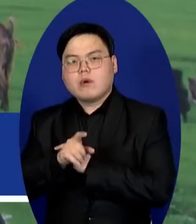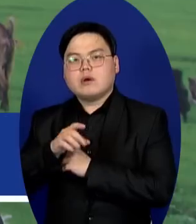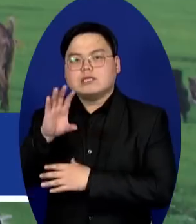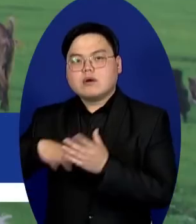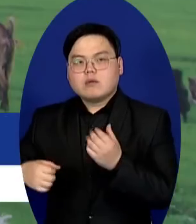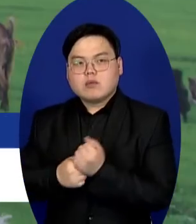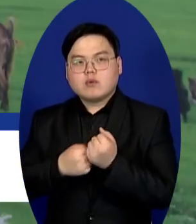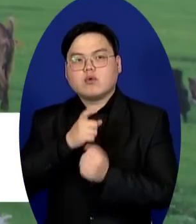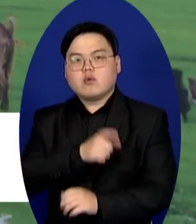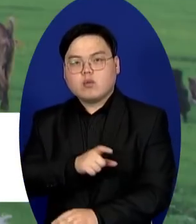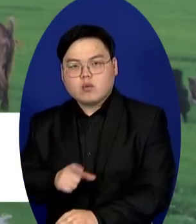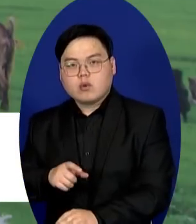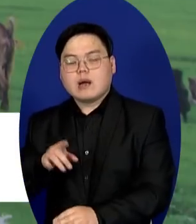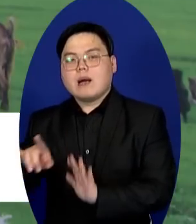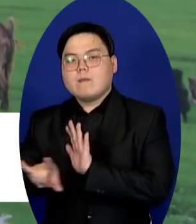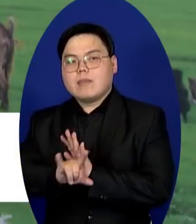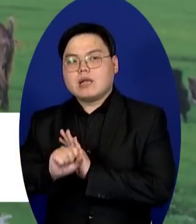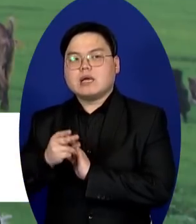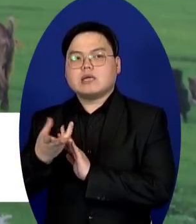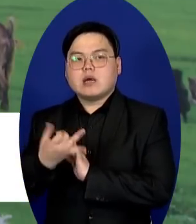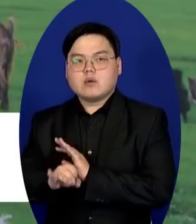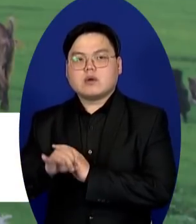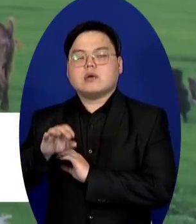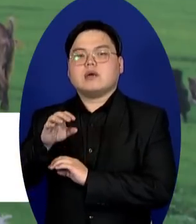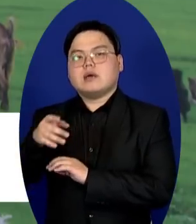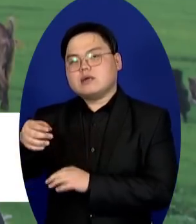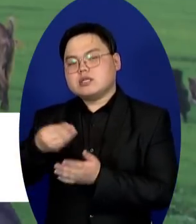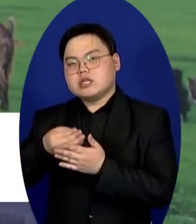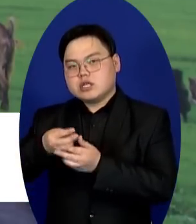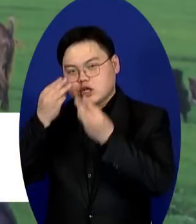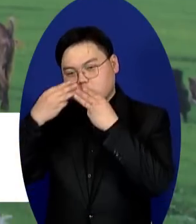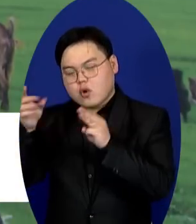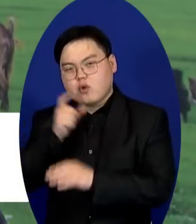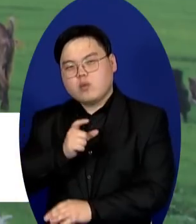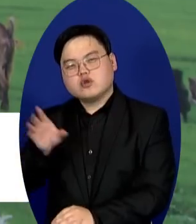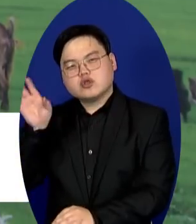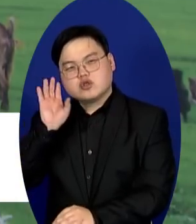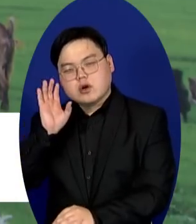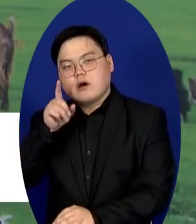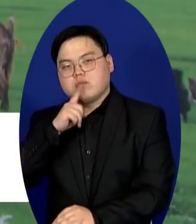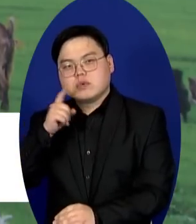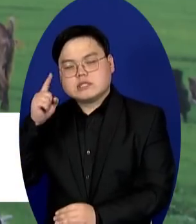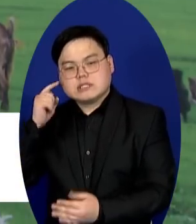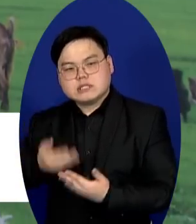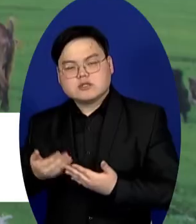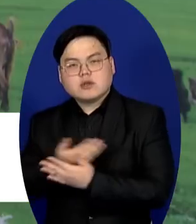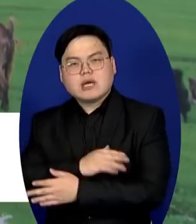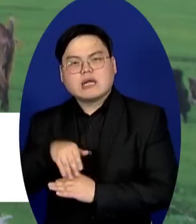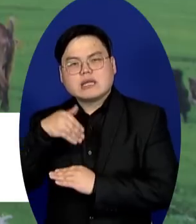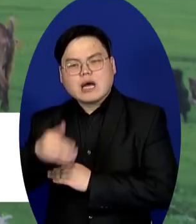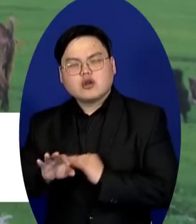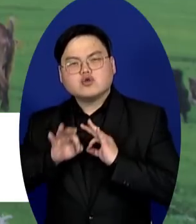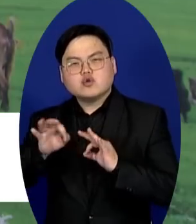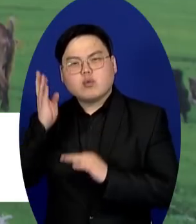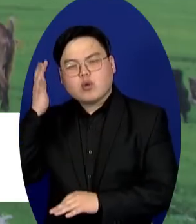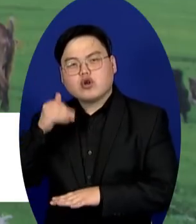хүмүүс, энийг хэрэгжүүлж байгаа мал аж ахуйн салбарын хүмүүс, эрдэмтэн докторын өмнө амнаас одоо сонсож бид нар хоорондоо цаашдаа энийг яаж зөв бодлогоор